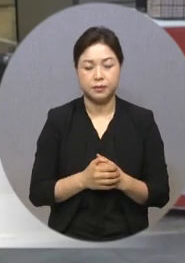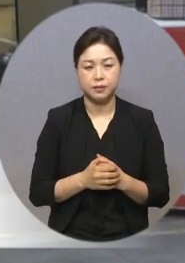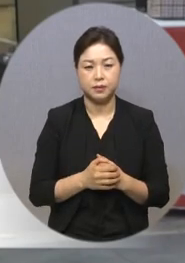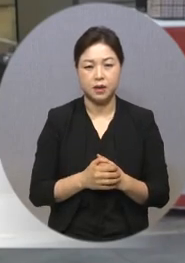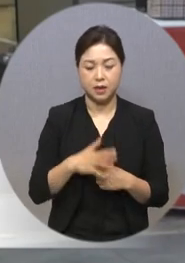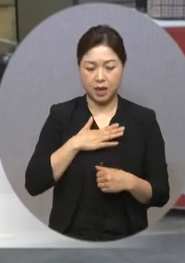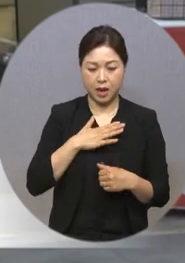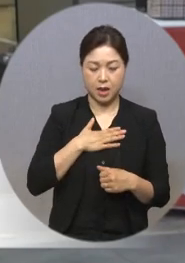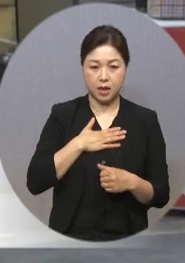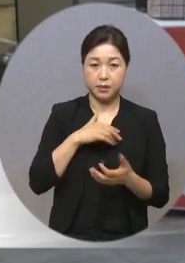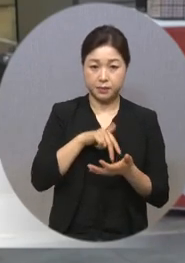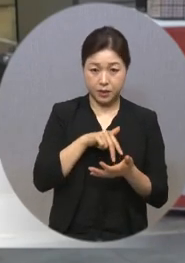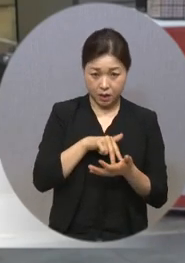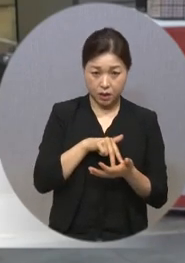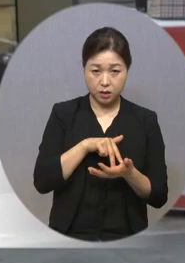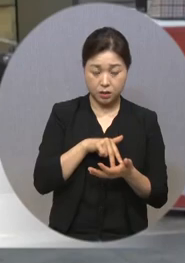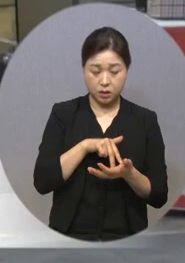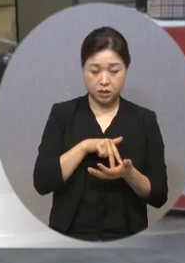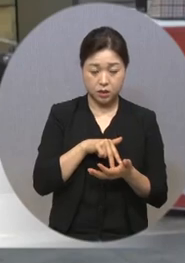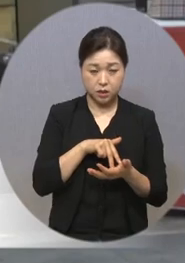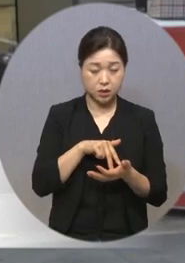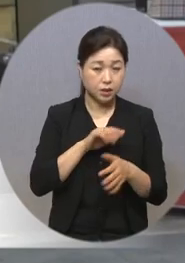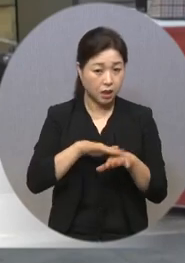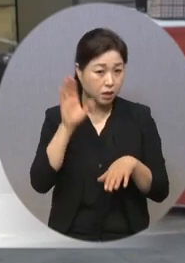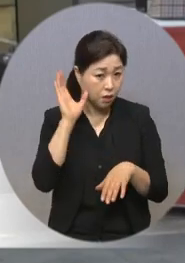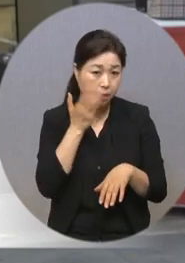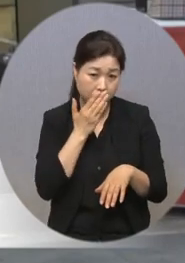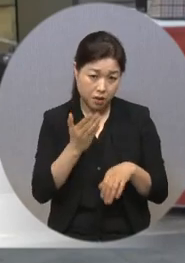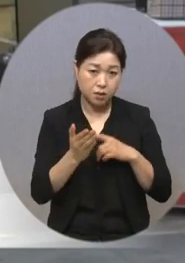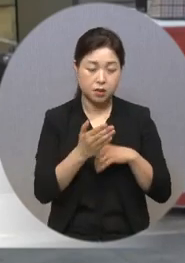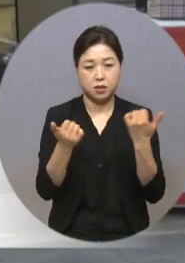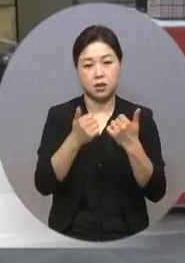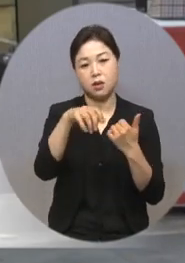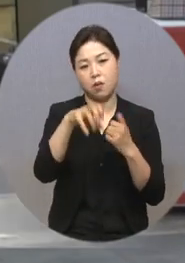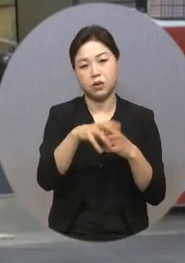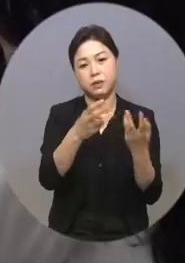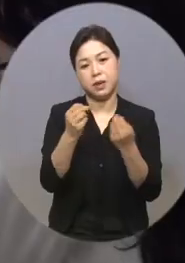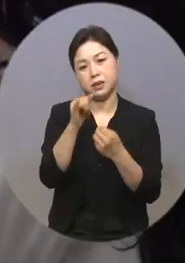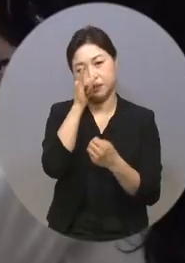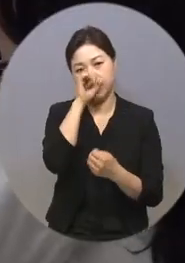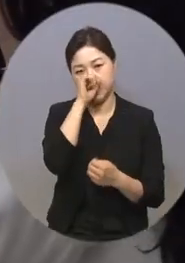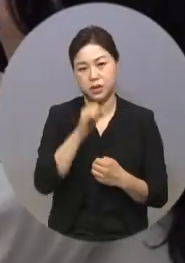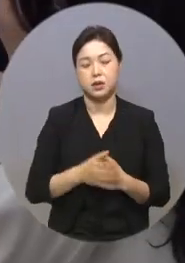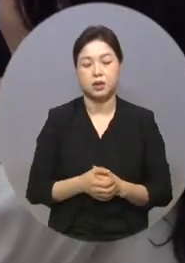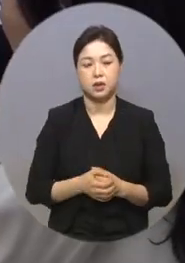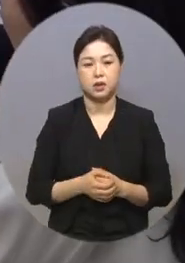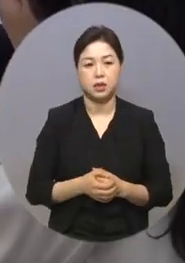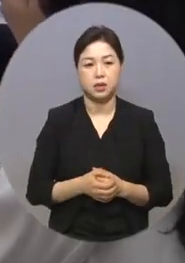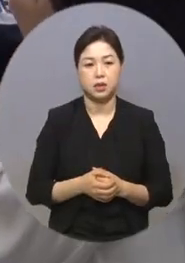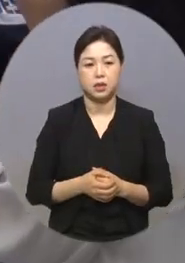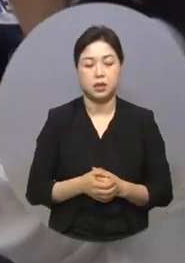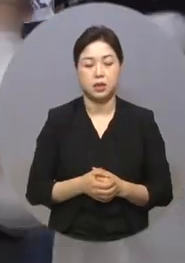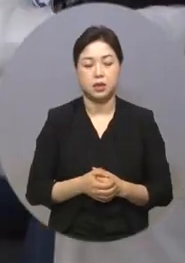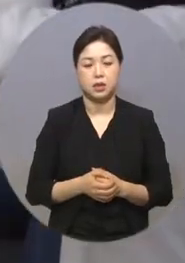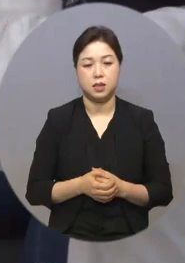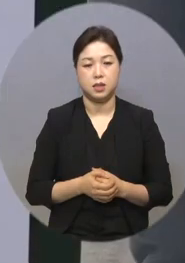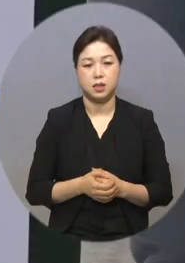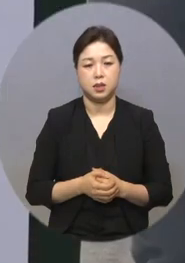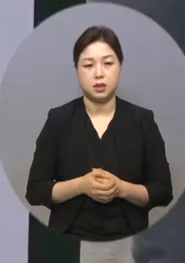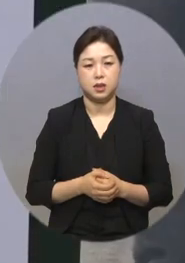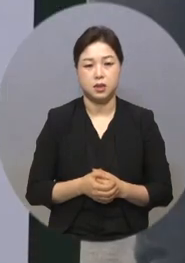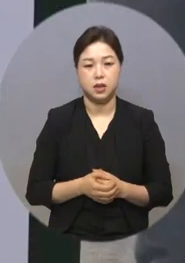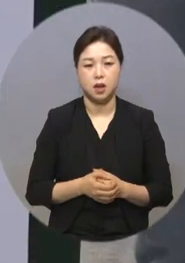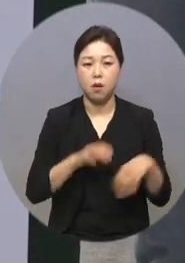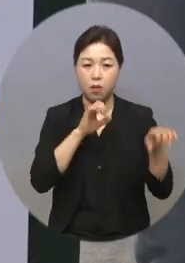와의 입장에서 들어줄 수 있는 그런 상당 시설이 많이 써서 좋겠다 캠페인 활동가들은 가해자가